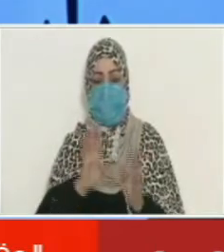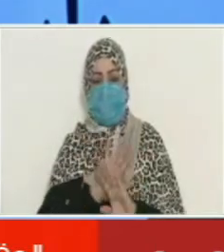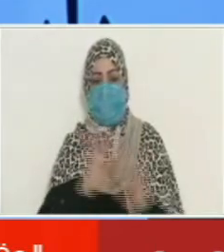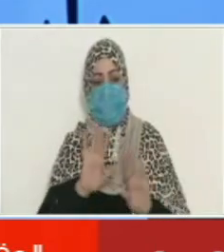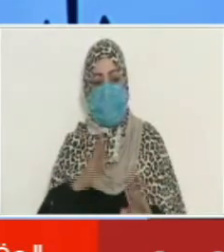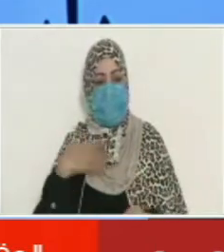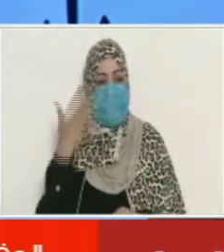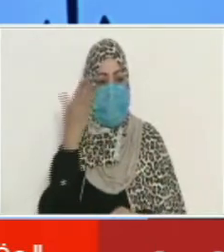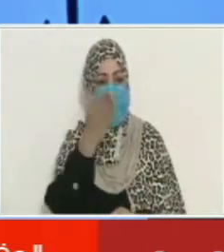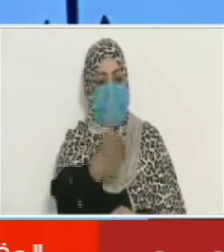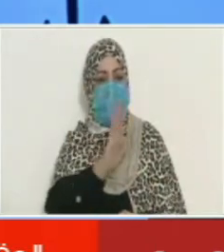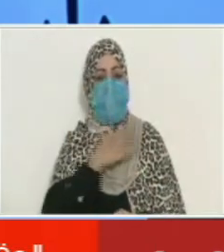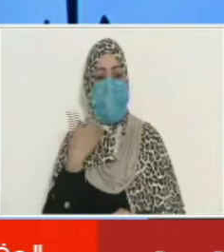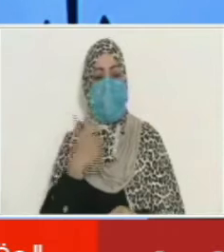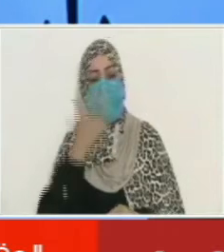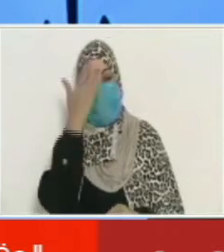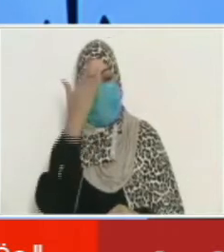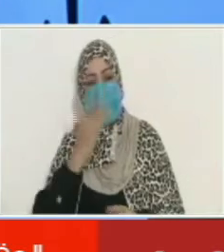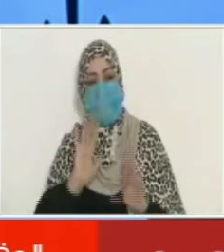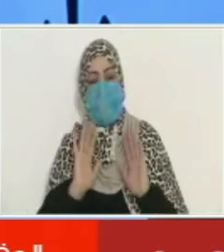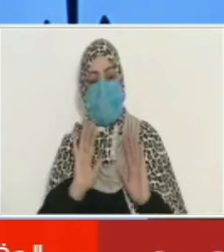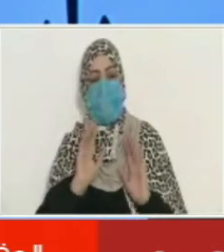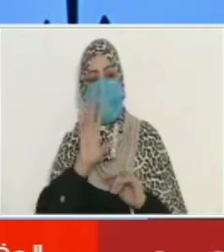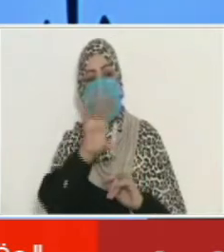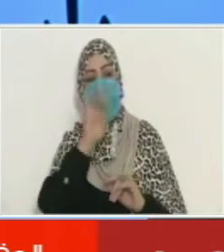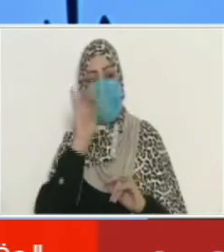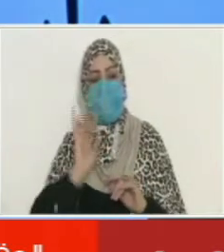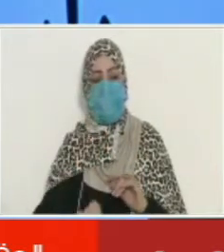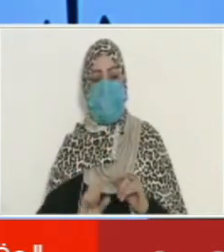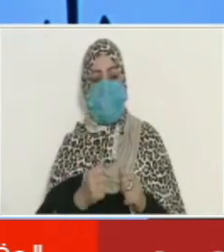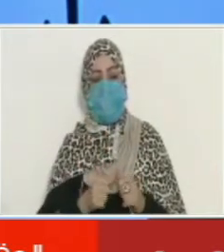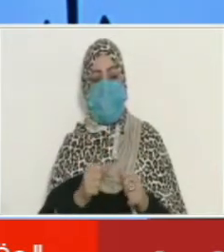ما يجوز والله أعلم. وإن كان الأولى الابتعاد عن مثل هذه